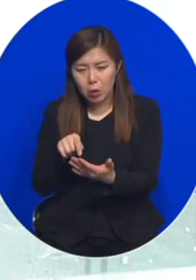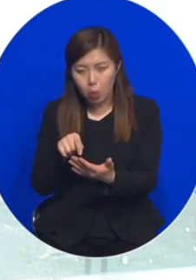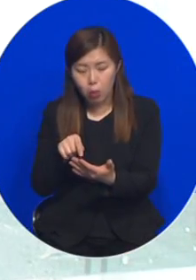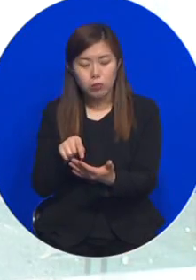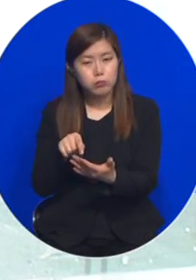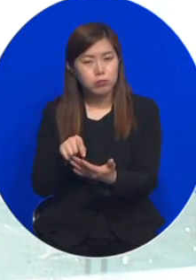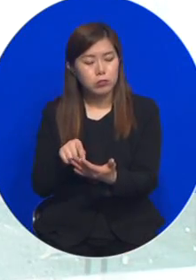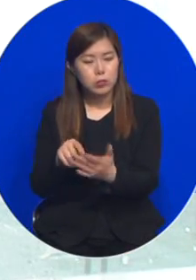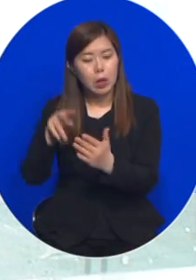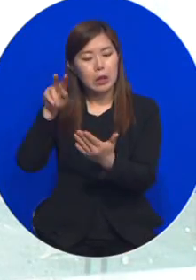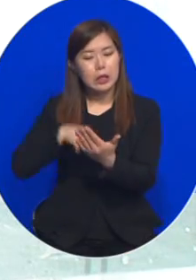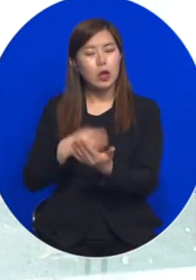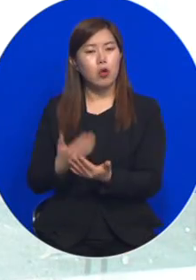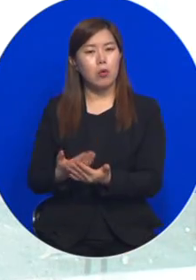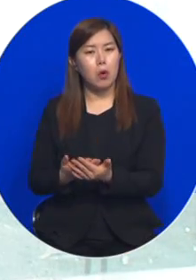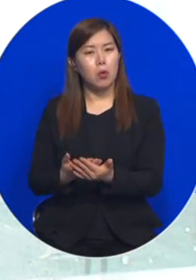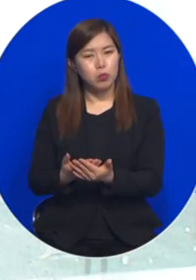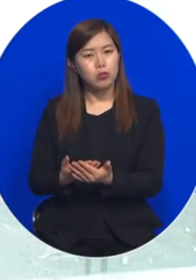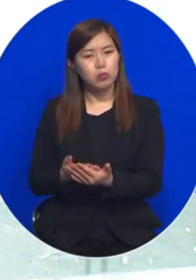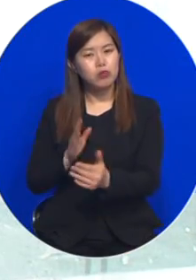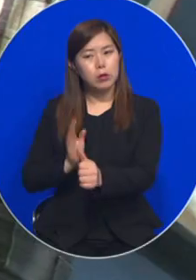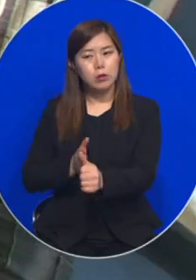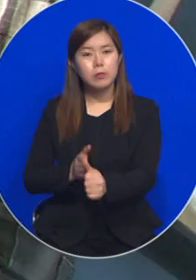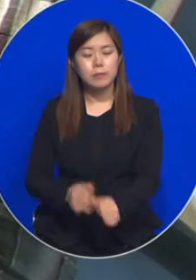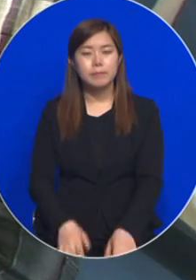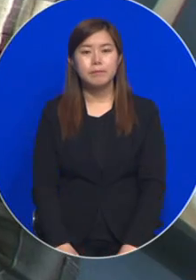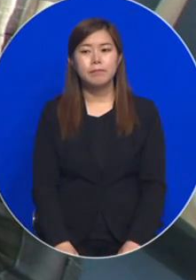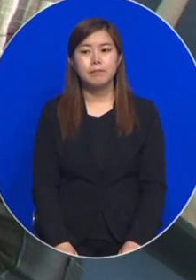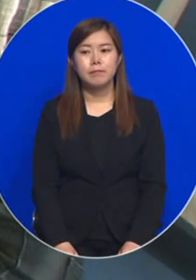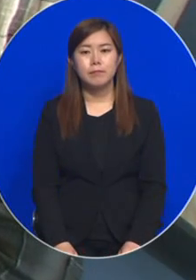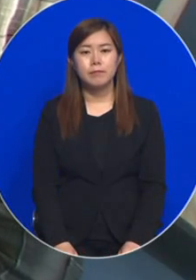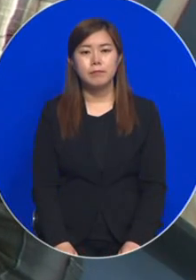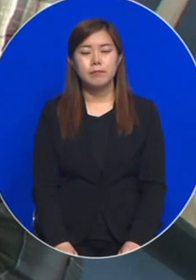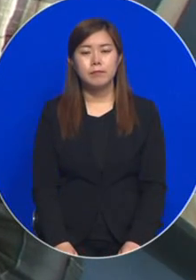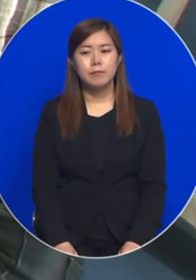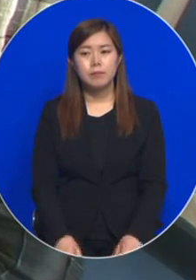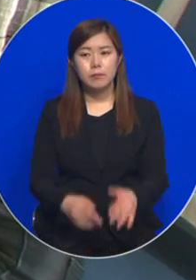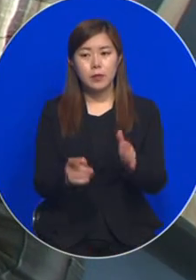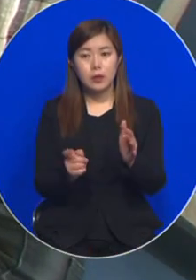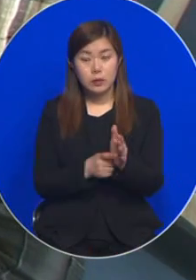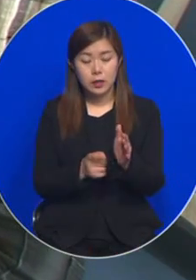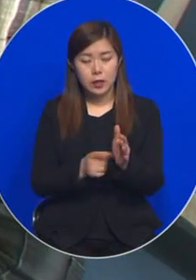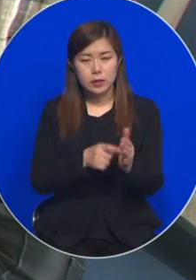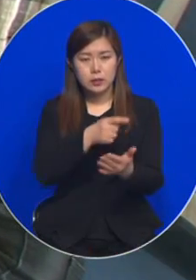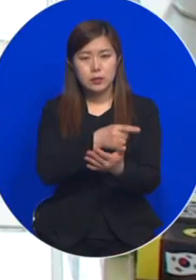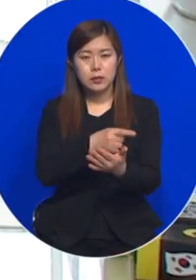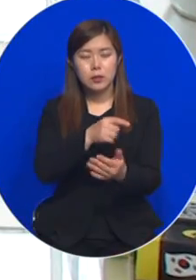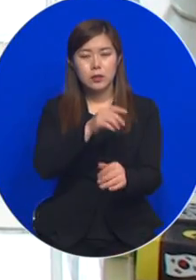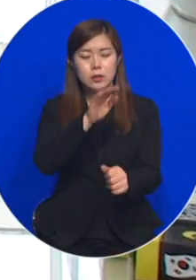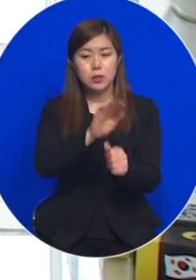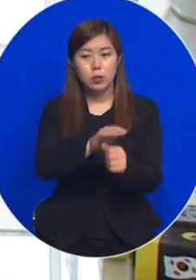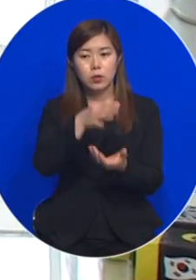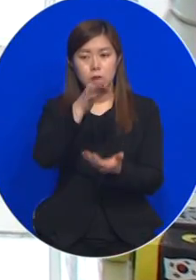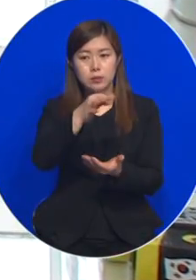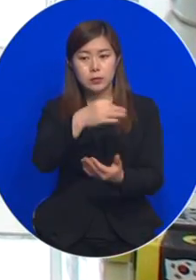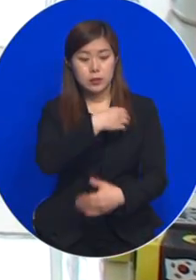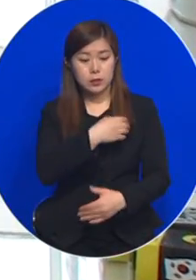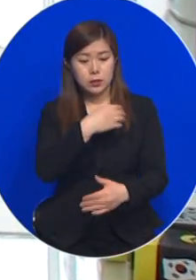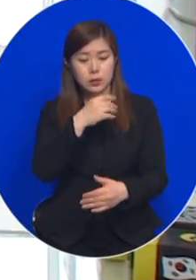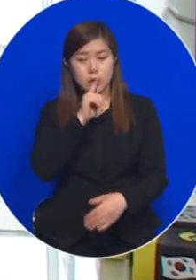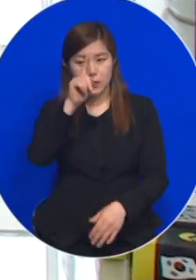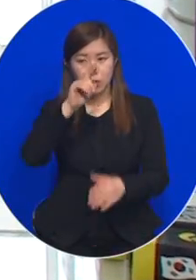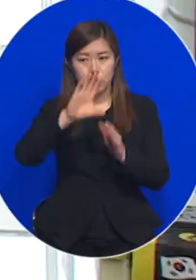그런건지 이거 달라고 해야 닫고 긴급 재난 시 험 금 현장 신청을 하기 위해선 자치단체 읍면동